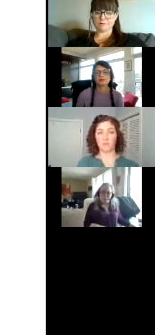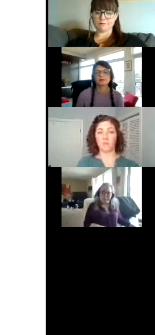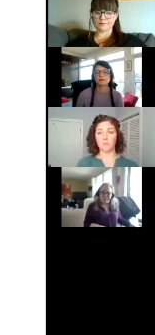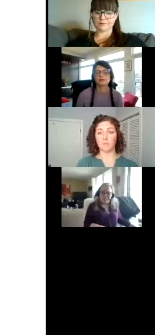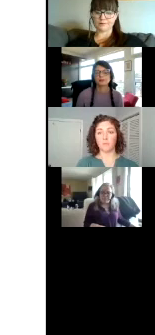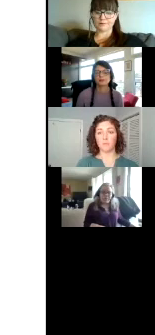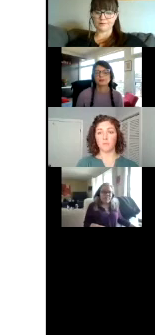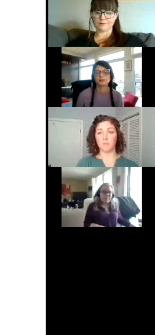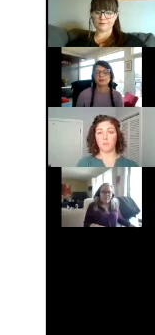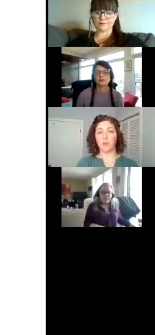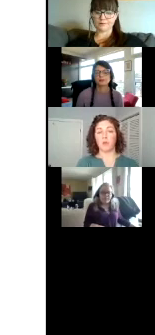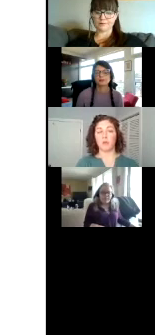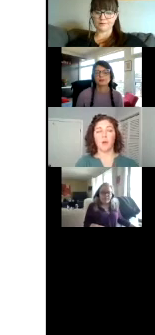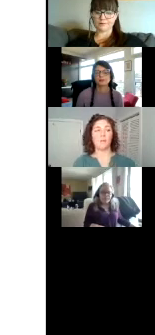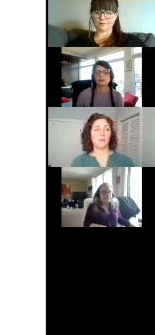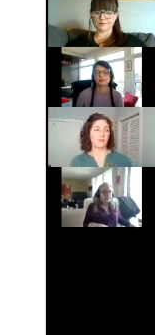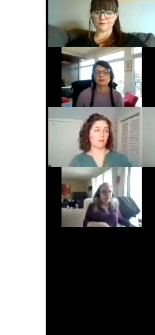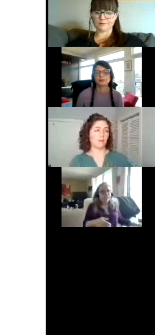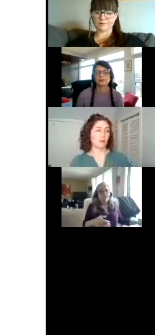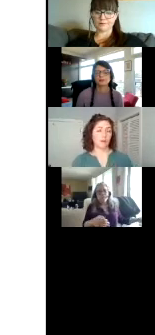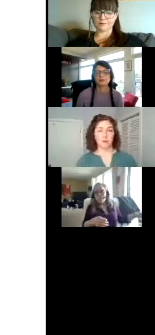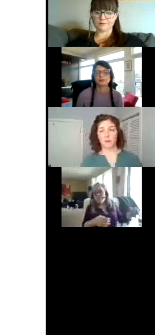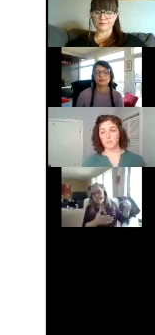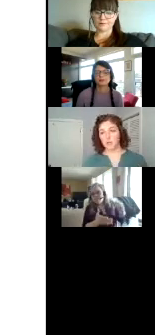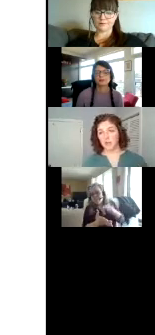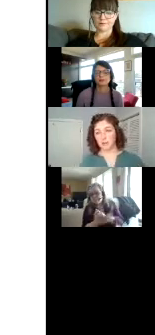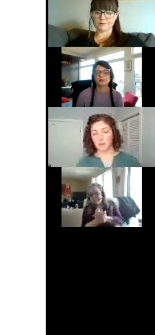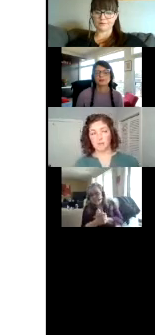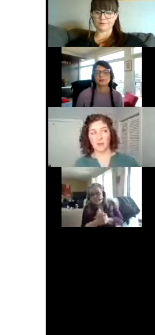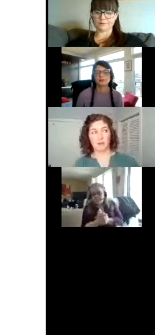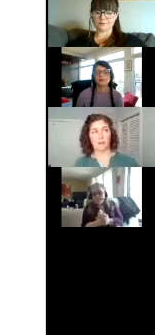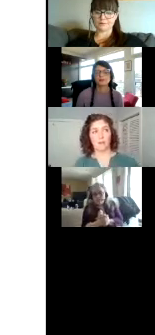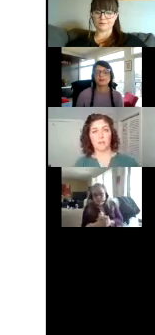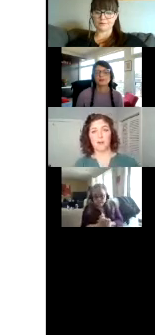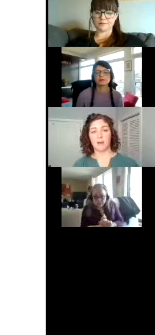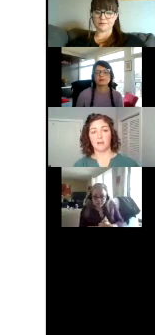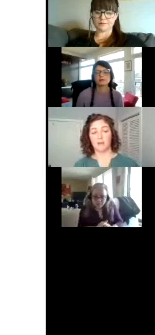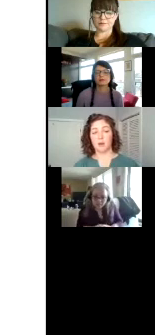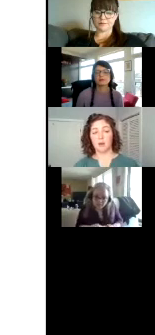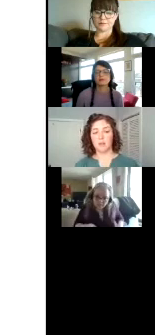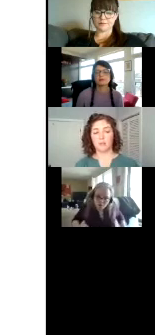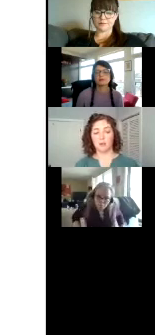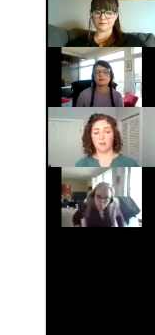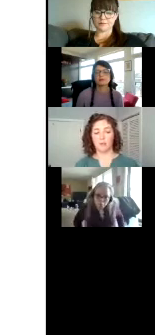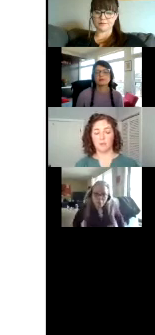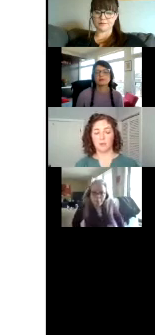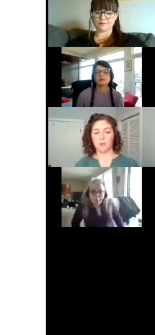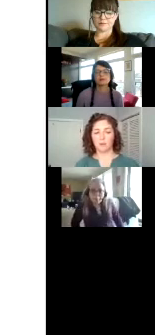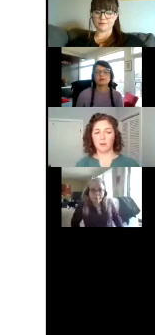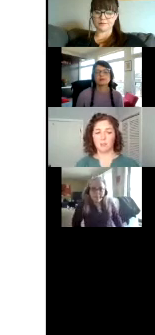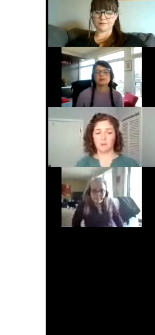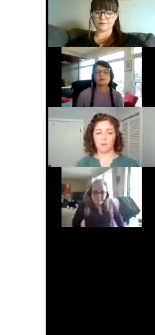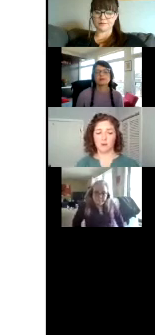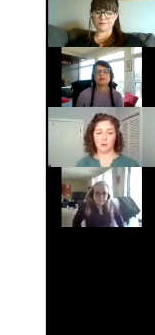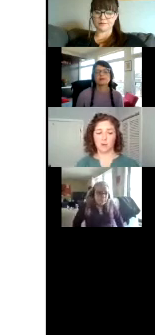pouvoir faire une deuxième réservation lors de la première réservation? Chantal, à vous. Oui, c'est une bonne question. Je n'ai pas la réponse à cette